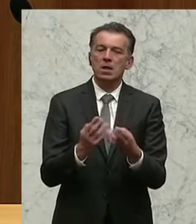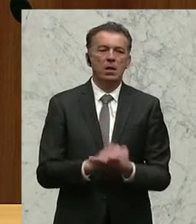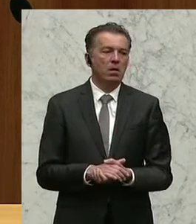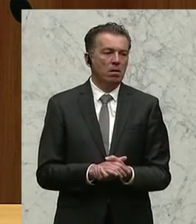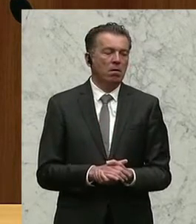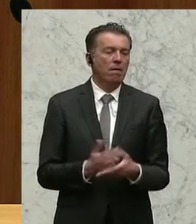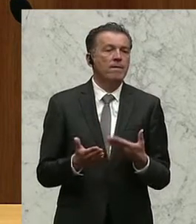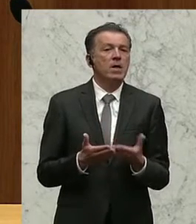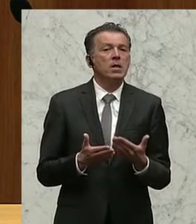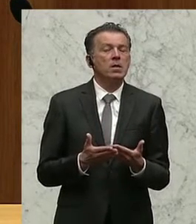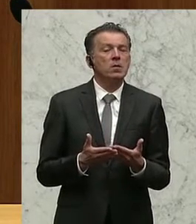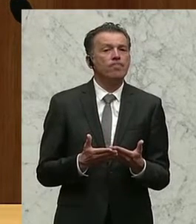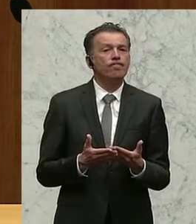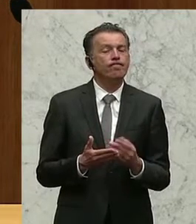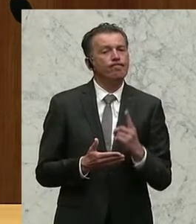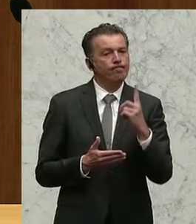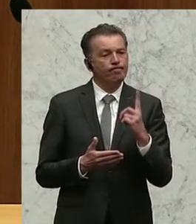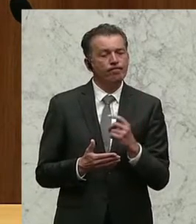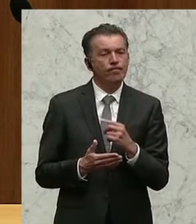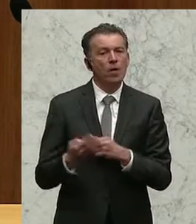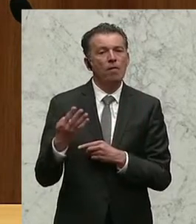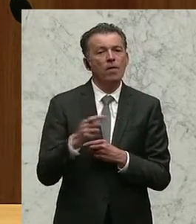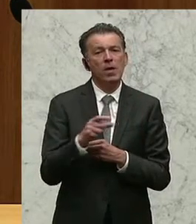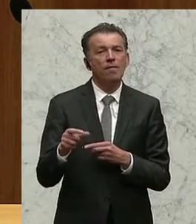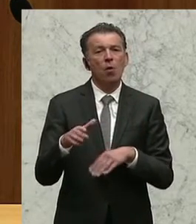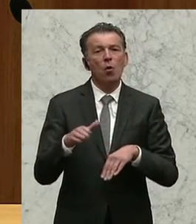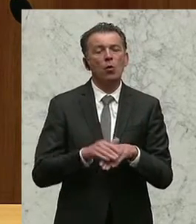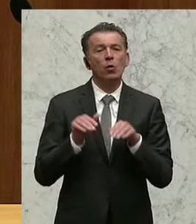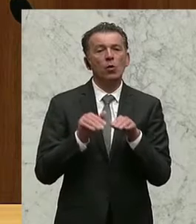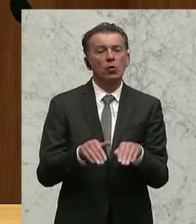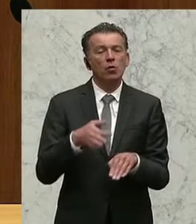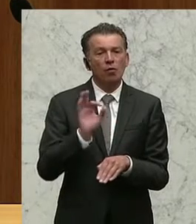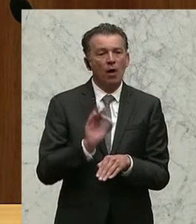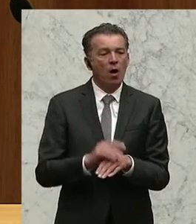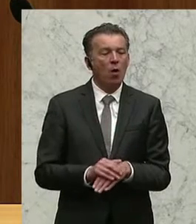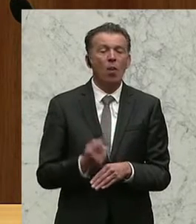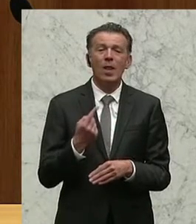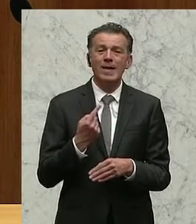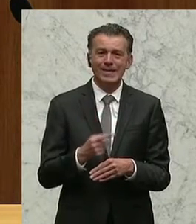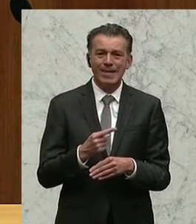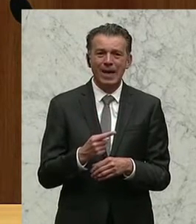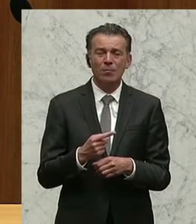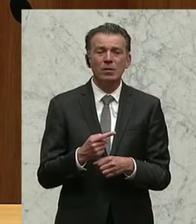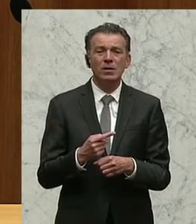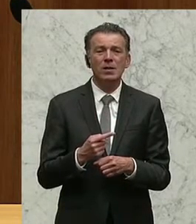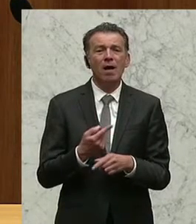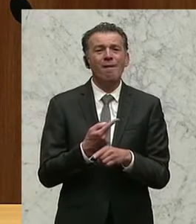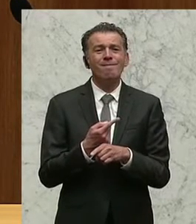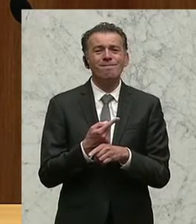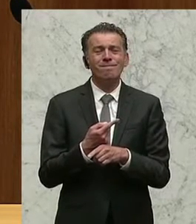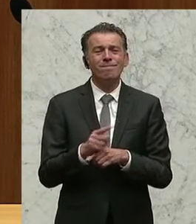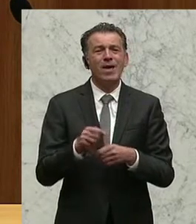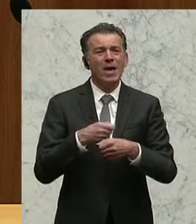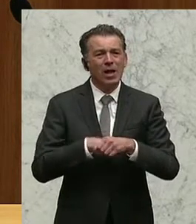ist natürlich auch die Einführung des 4-wöchigen Kündigungsschutzes für Frauen, die eine Fehlgeburt erlitten